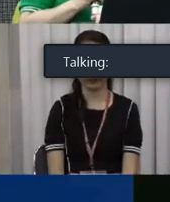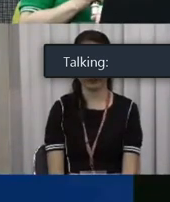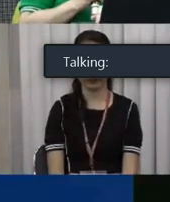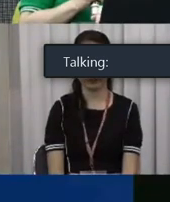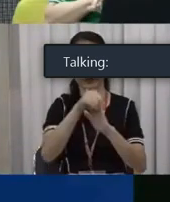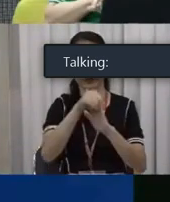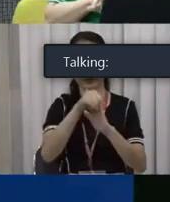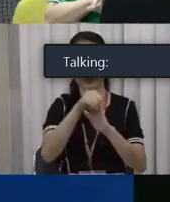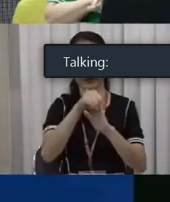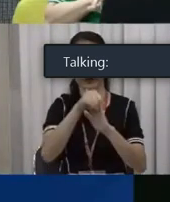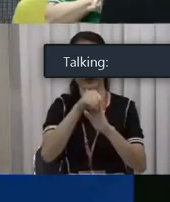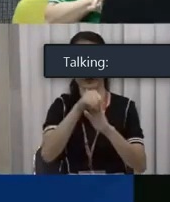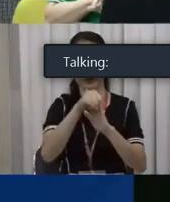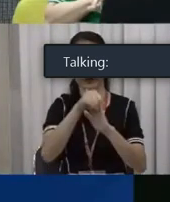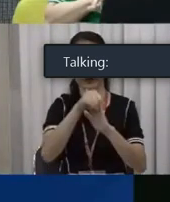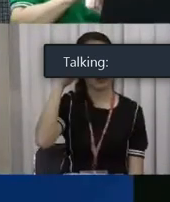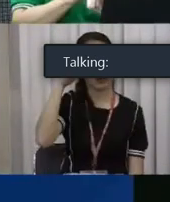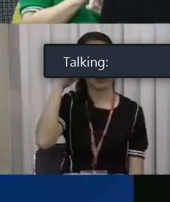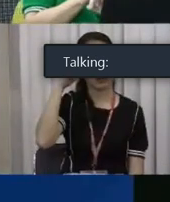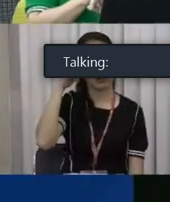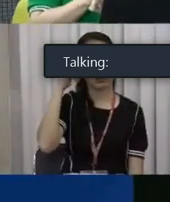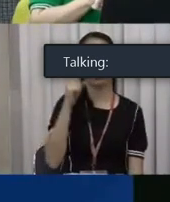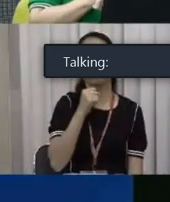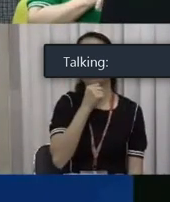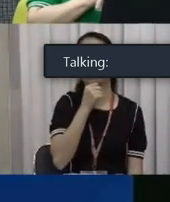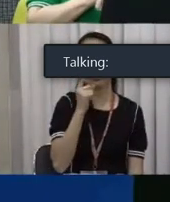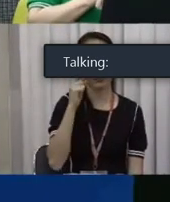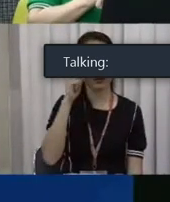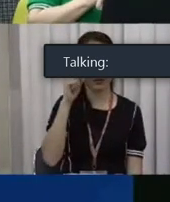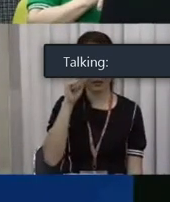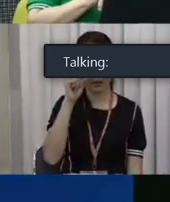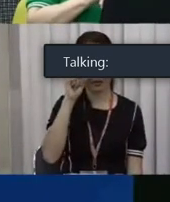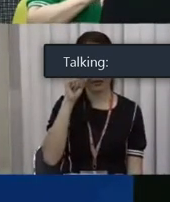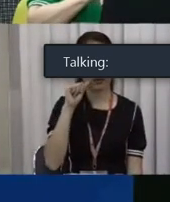just causes, maunang serious misconduct.